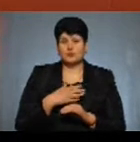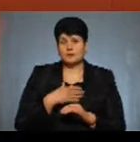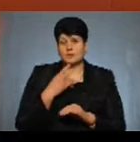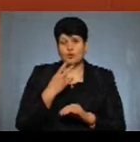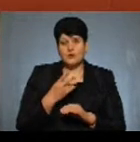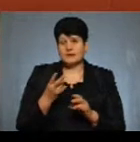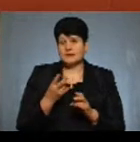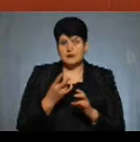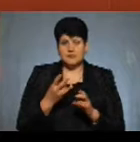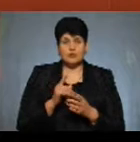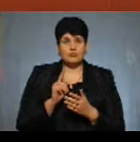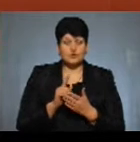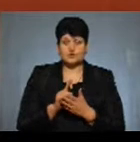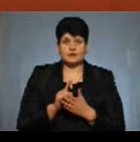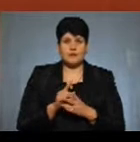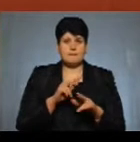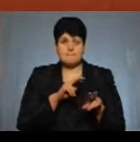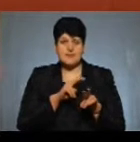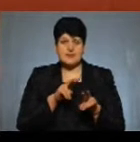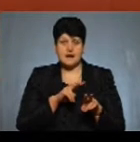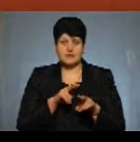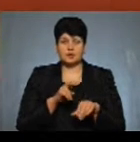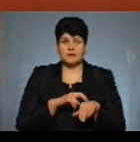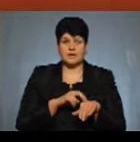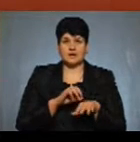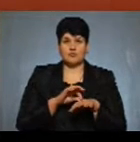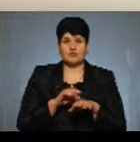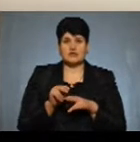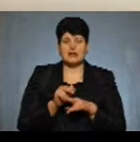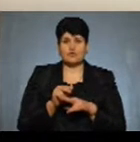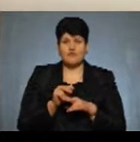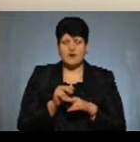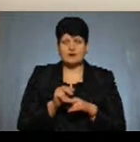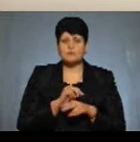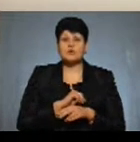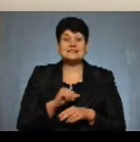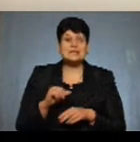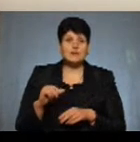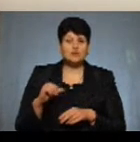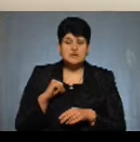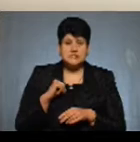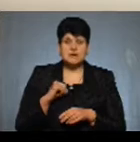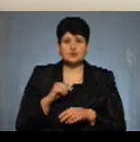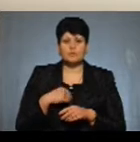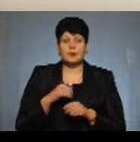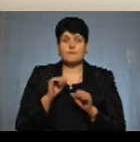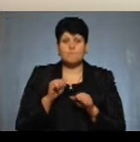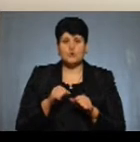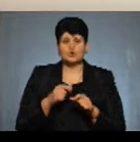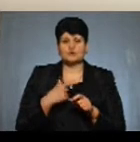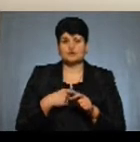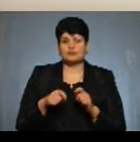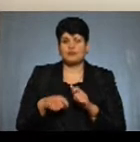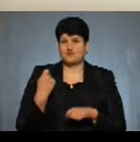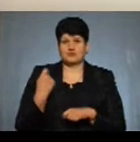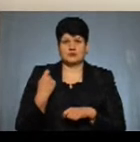мій погляд, обов'язково треба все ж таки під наглядом лікаря проводити лікування, тому що самостійно ми тим самим можемо собі порушити,